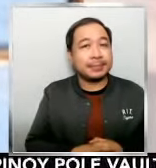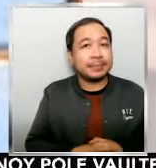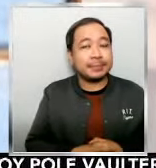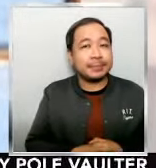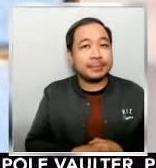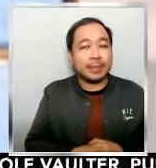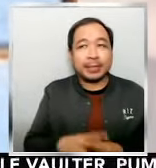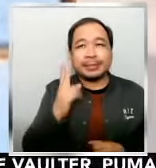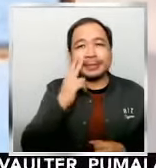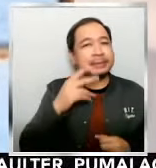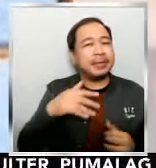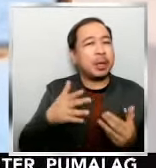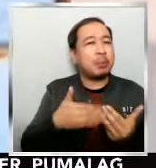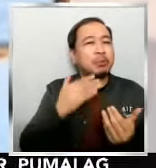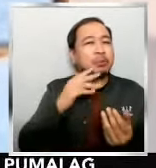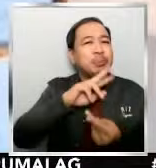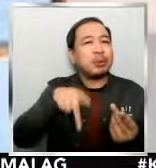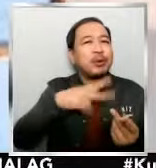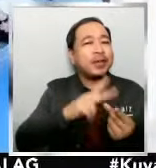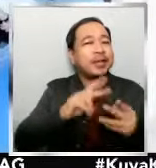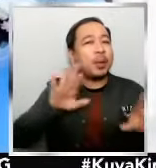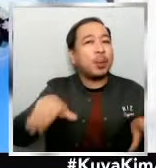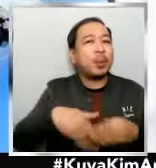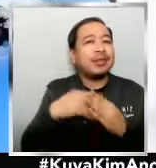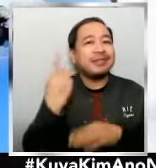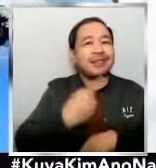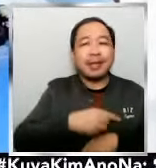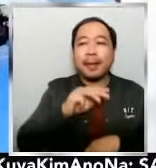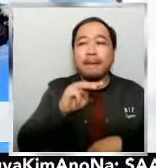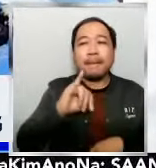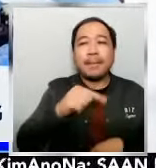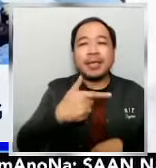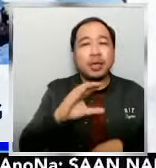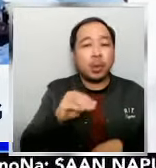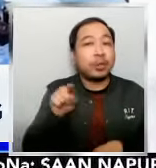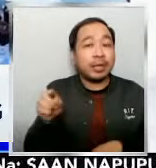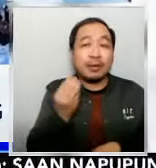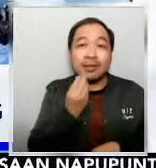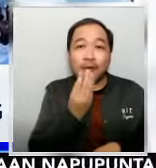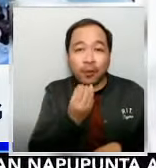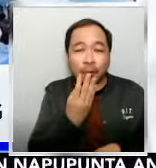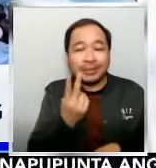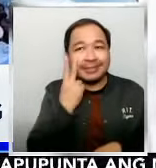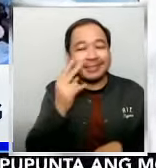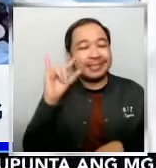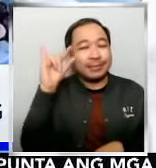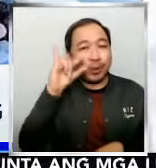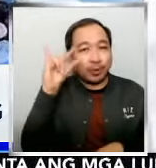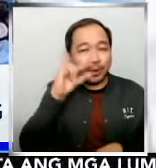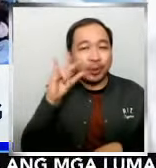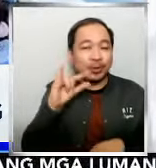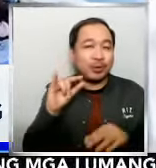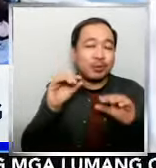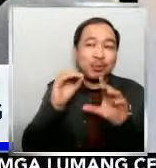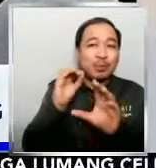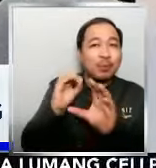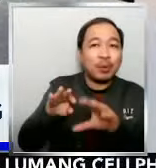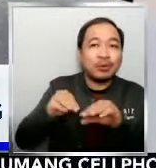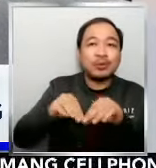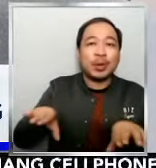Picture-perfect ang wedding day ni kapuso actor Migo Adeser sa Hong Kong. Sa mga IG post ng kanyang misis na si Katrina